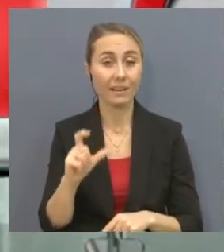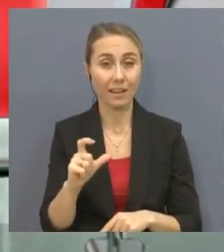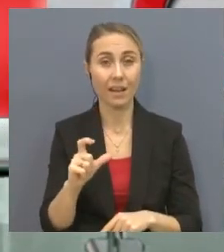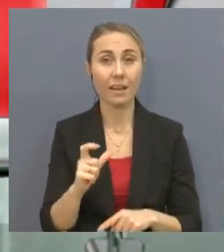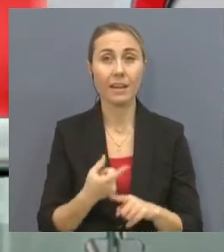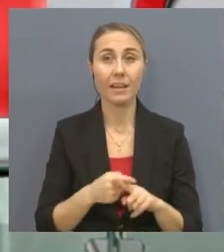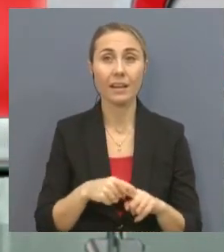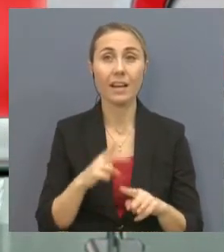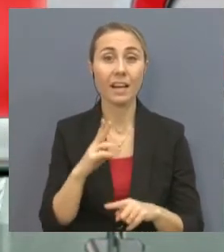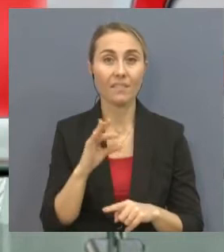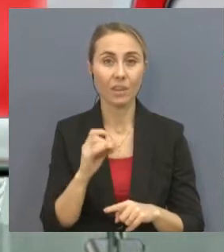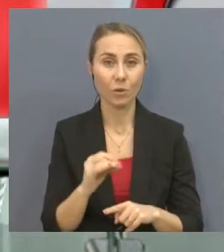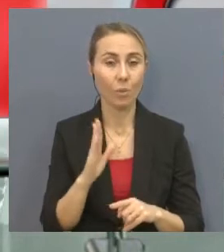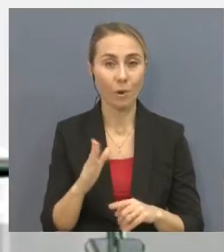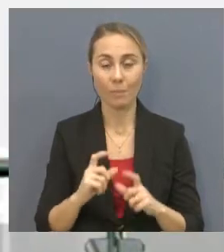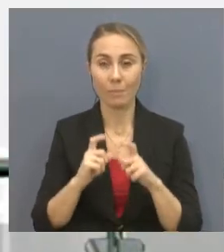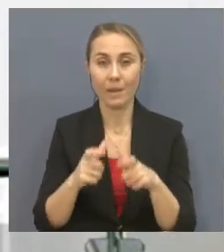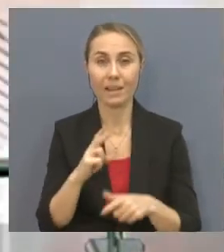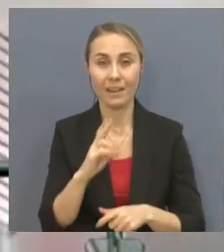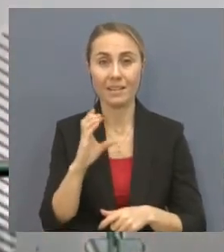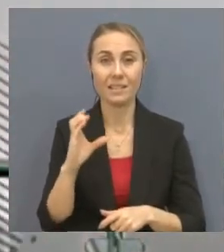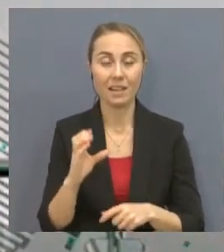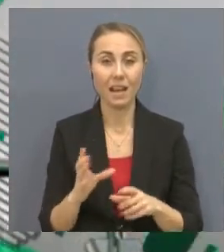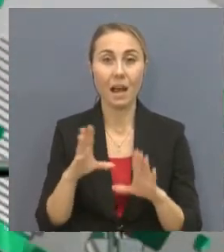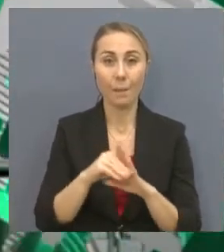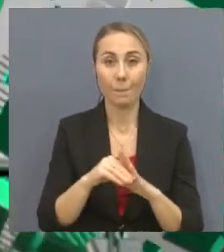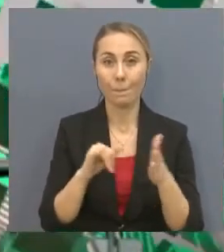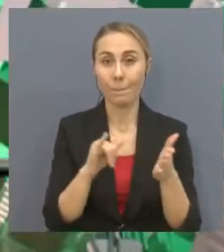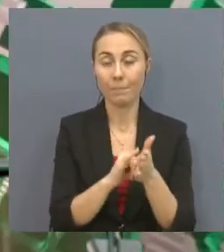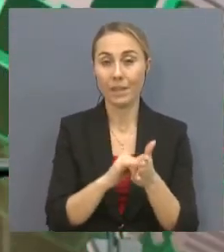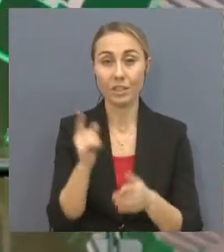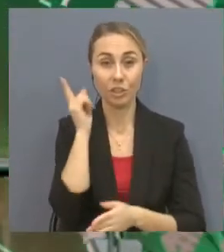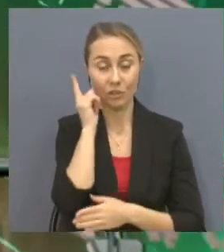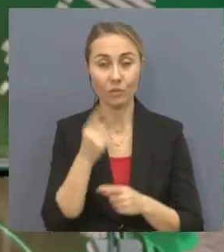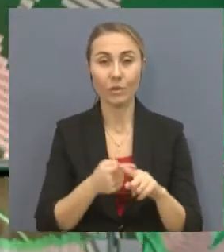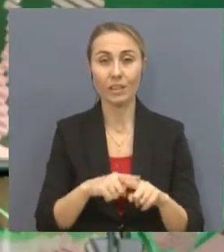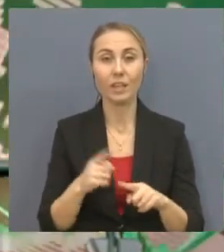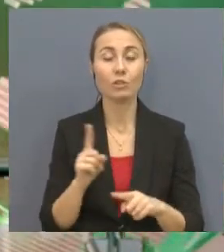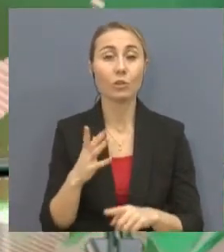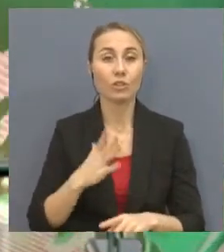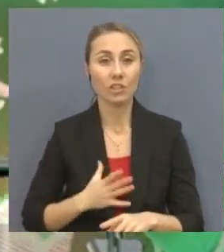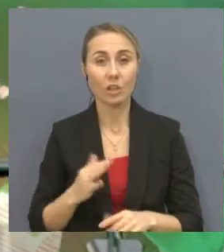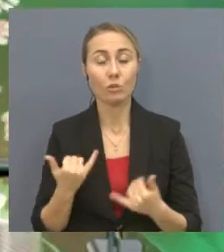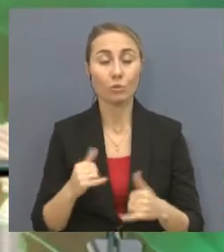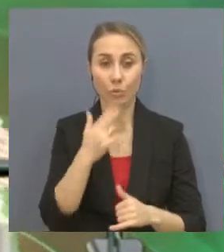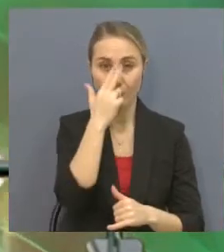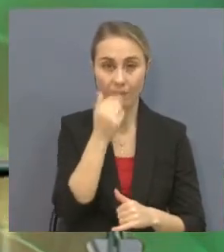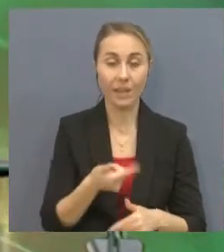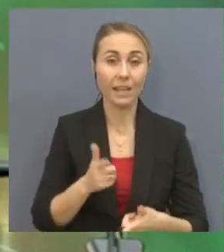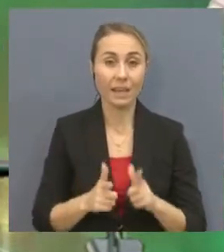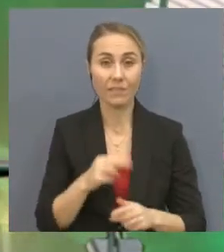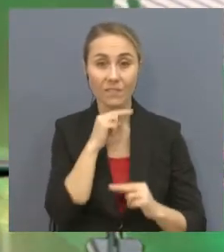цветок прямо на почту а кск в приложении под рукой что-то ожидании что-то уже привычная реальность